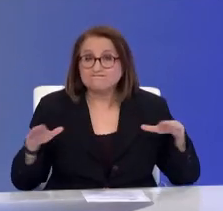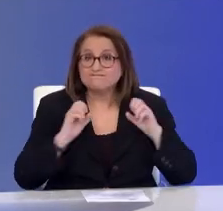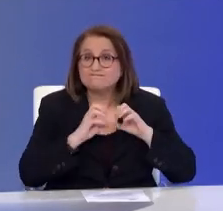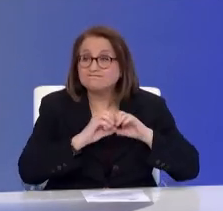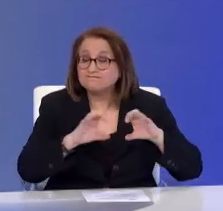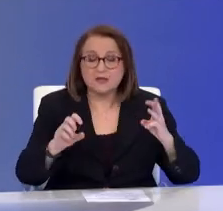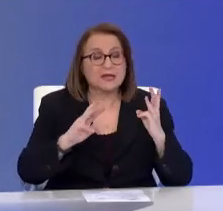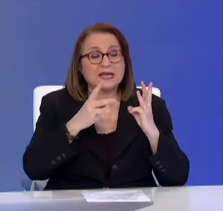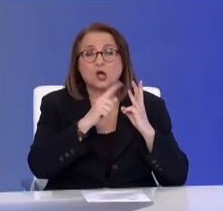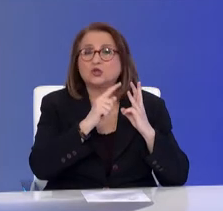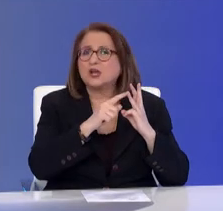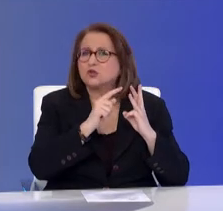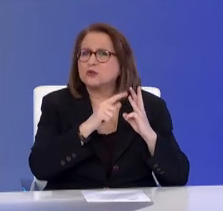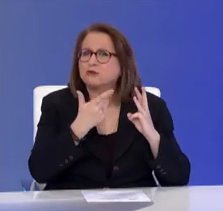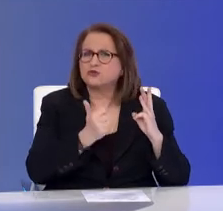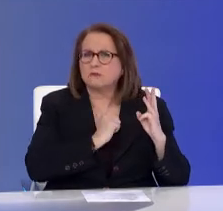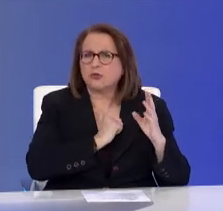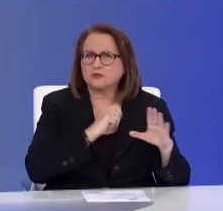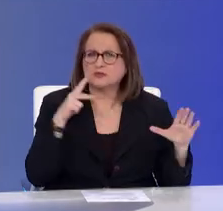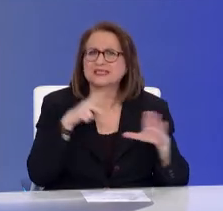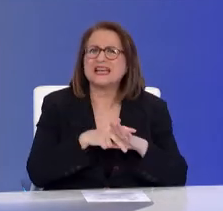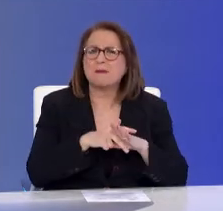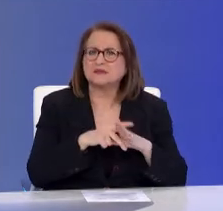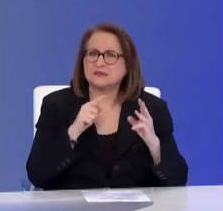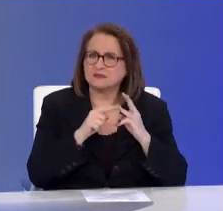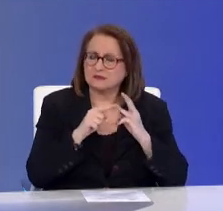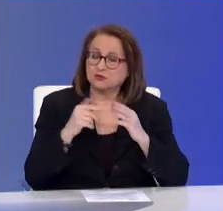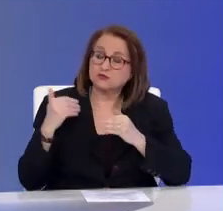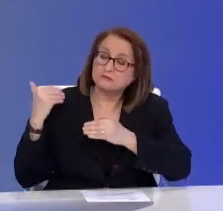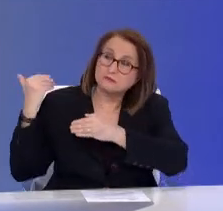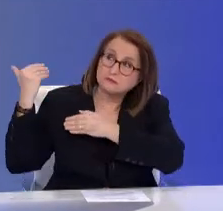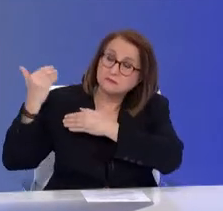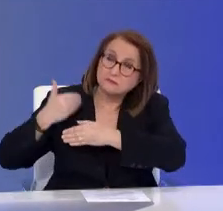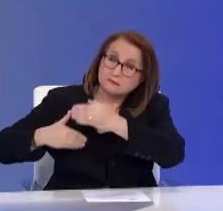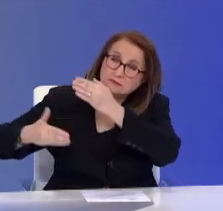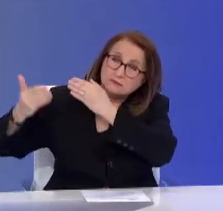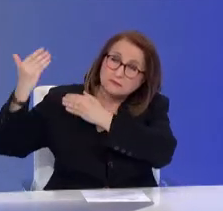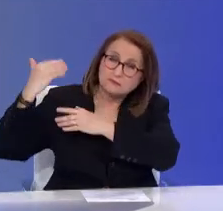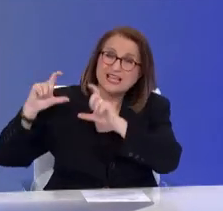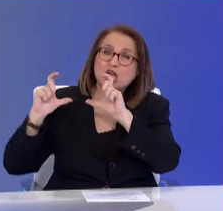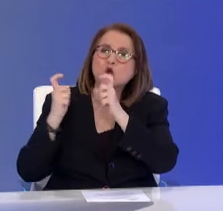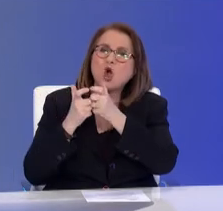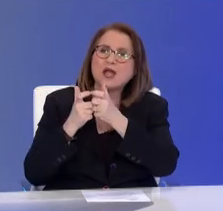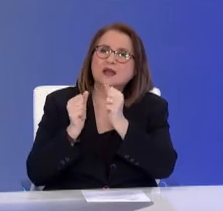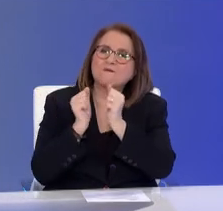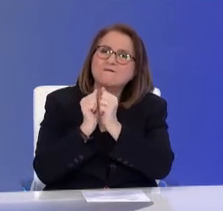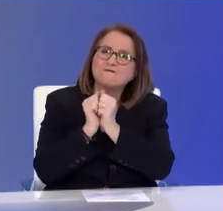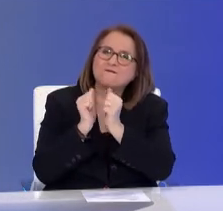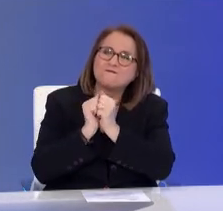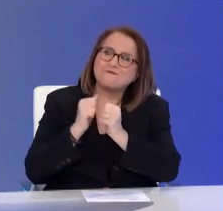τραπεζίτη Σαλ Πικτέ, απόγονο της οικηγένειας Πικτέ de Rosimon,